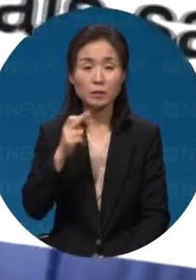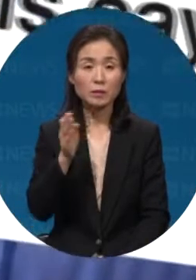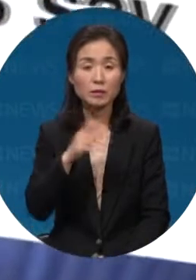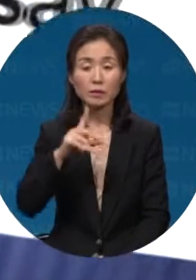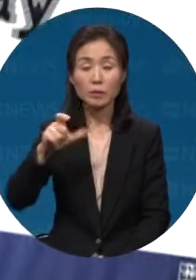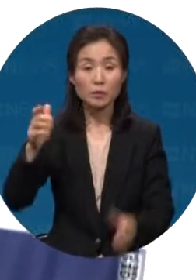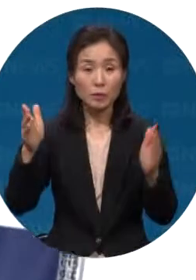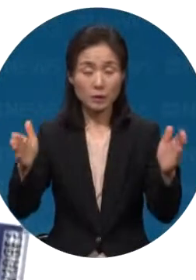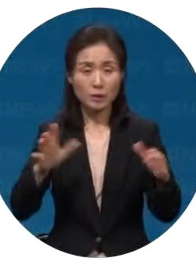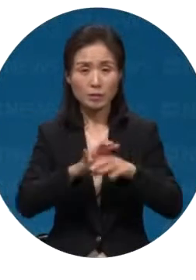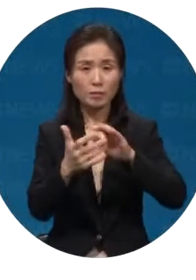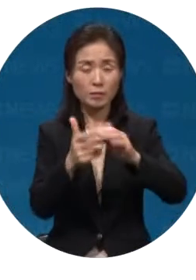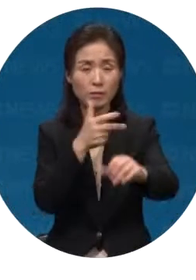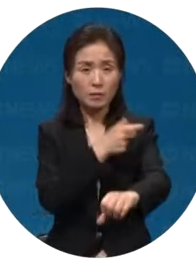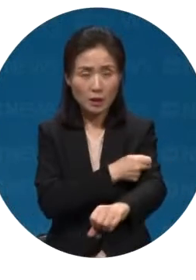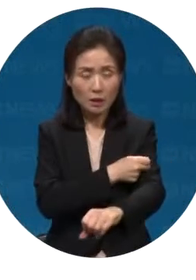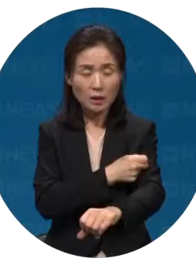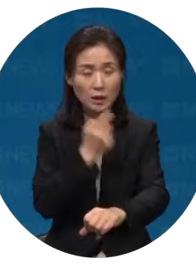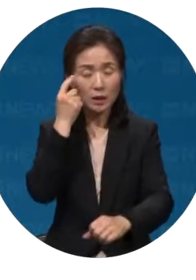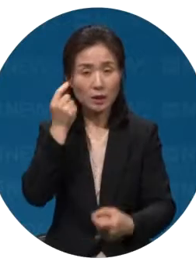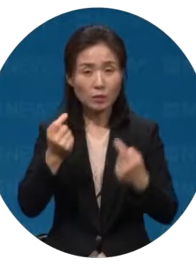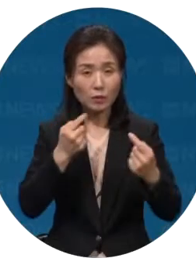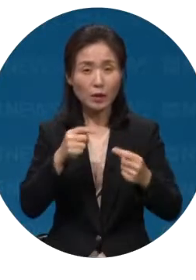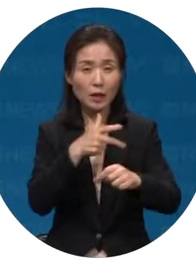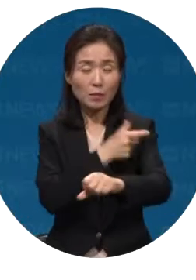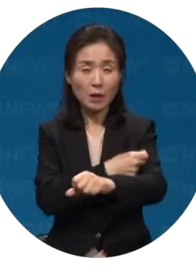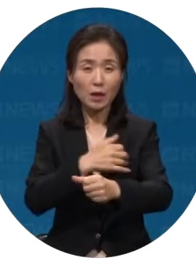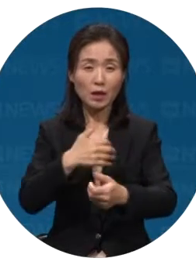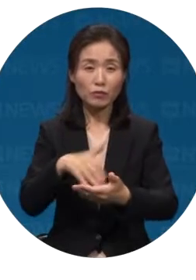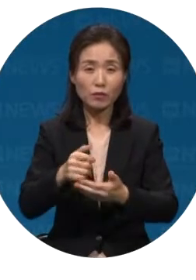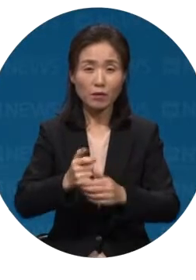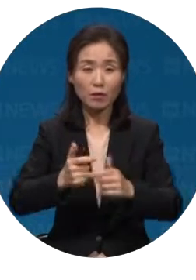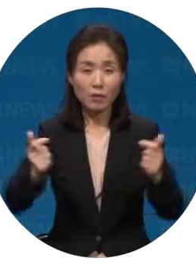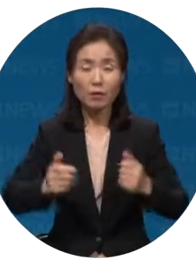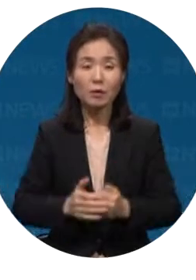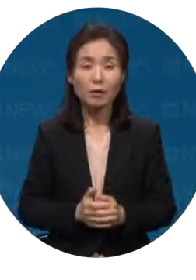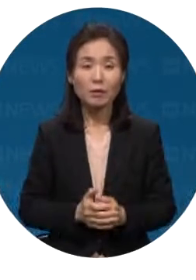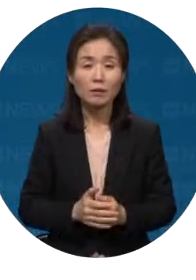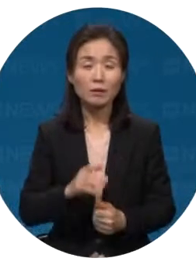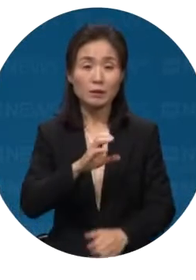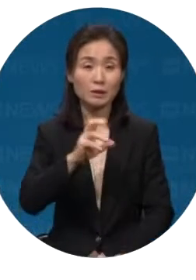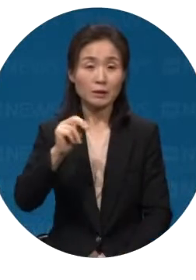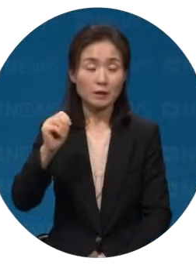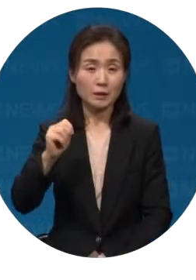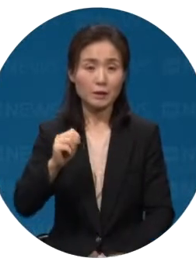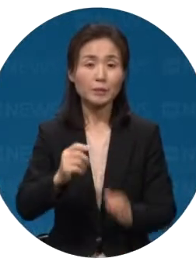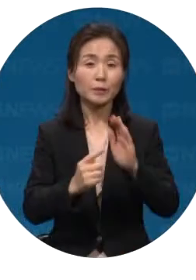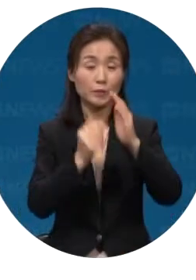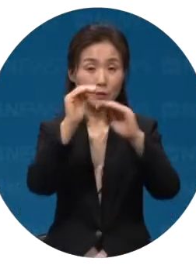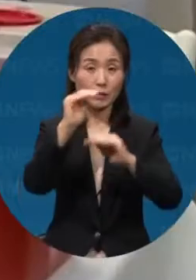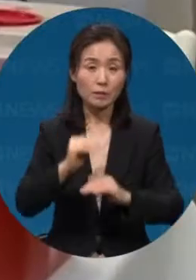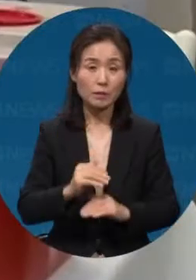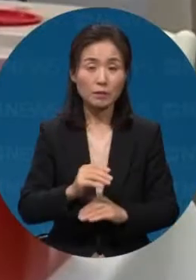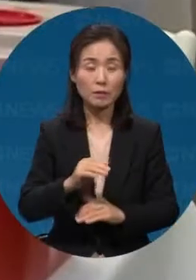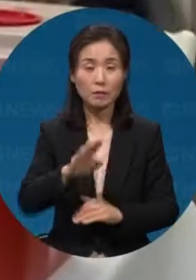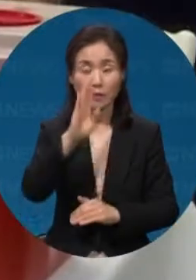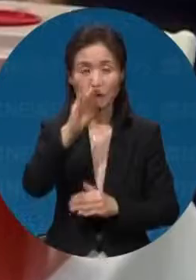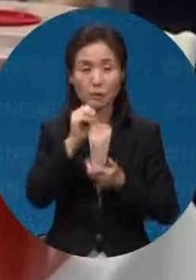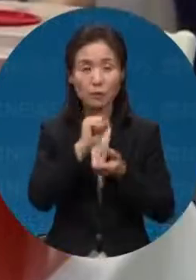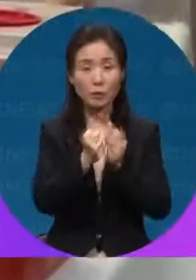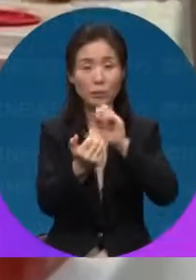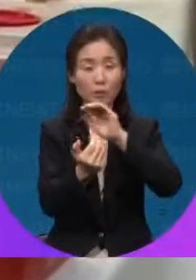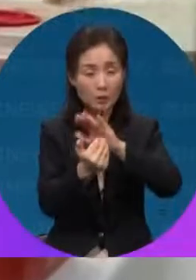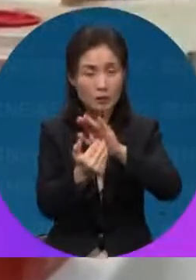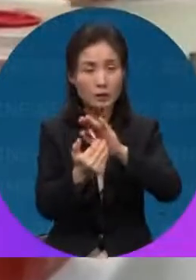12세부터 15세 백신 접종이 예상보다 활기를 띠고 있다. CNN이 지난 19일 보도한 기사인데요. 질병통제예방센터에